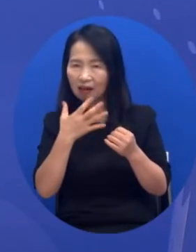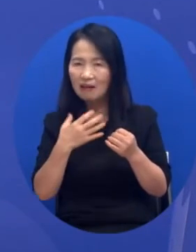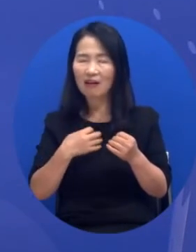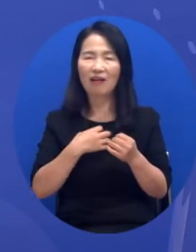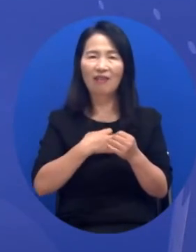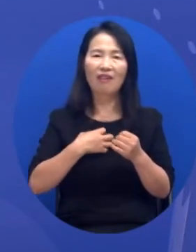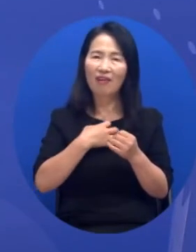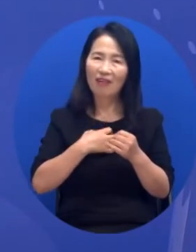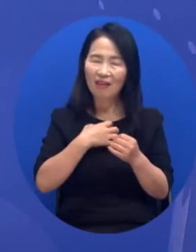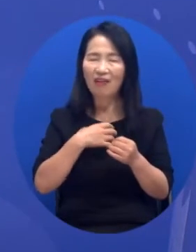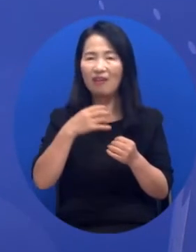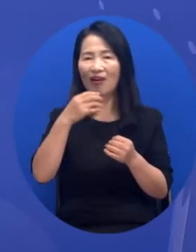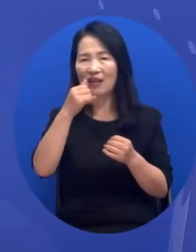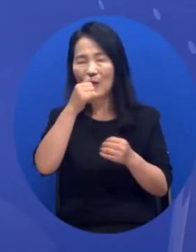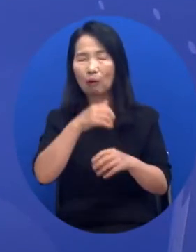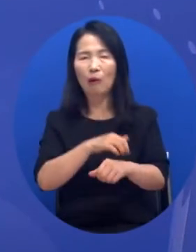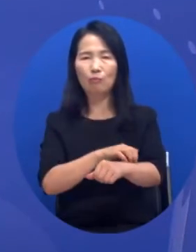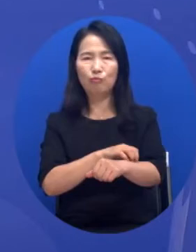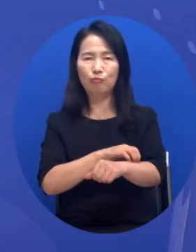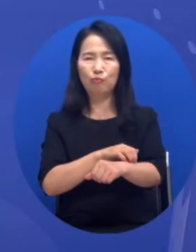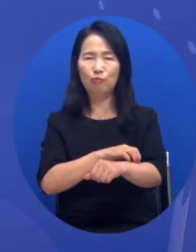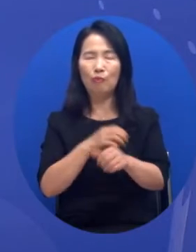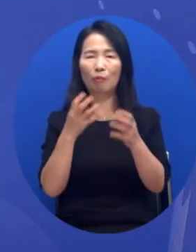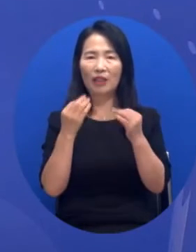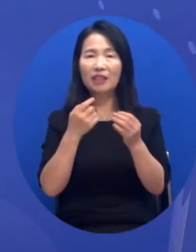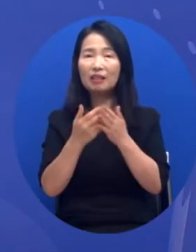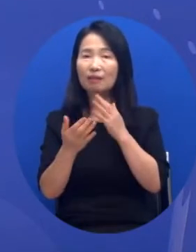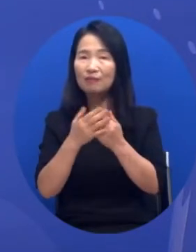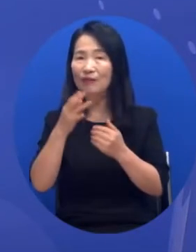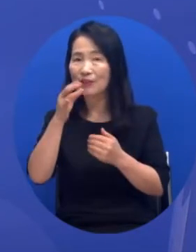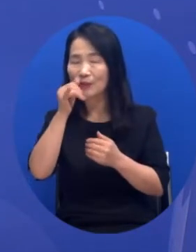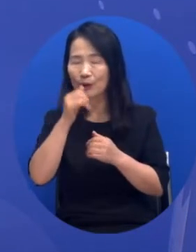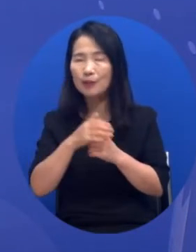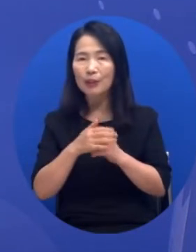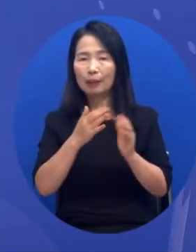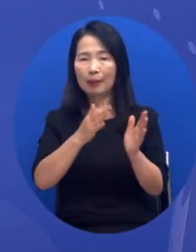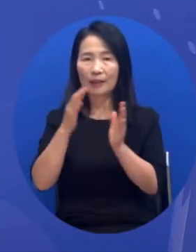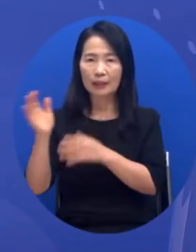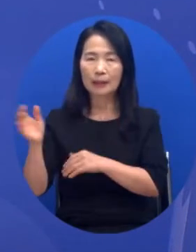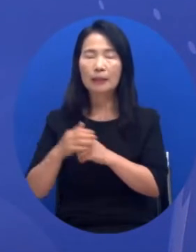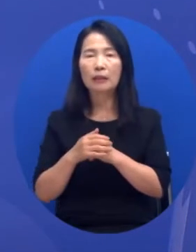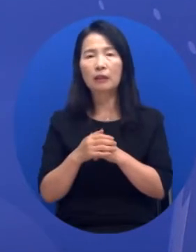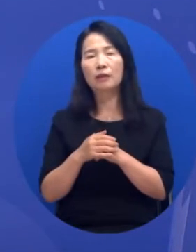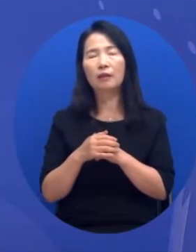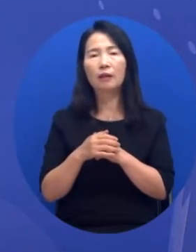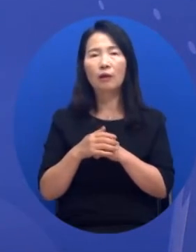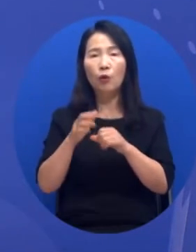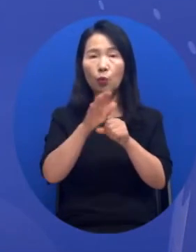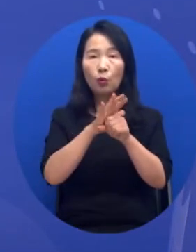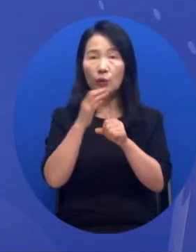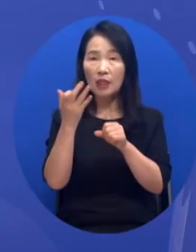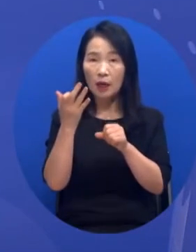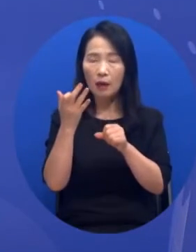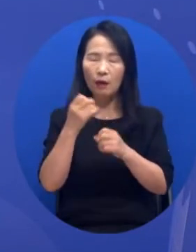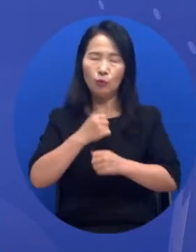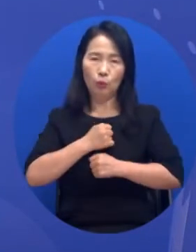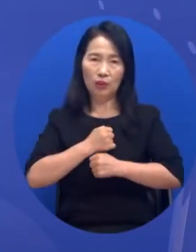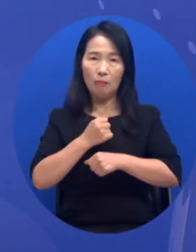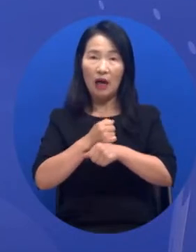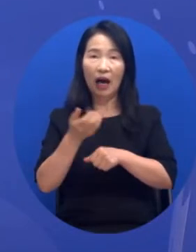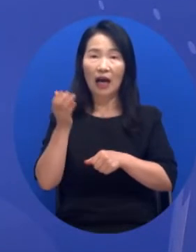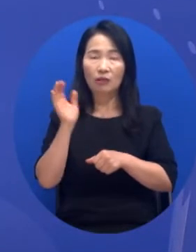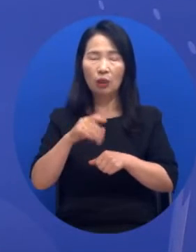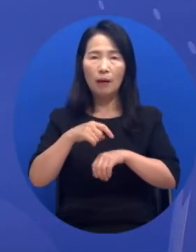있고요. 또 그리고 불편함을 많이 겪고 있습니다. 그러나 한 가지, 코로나는 조심은 하되